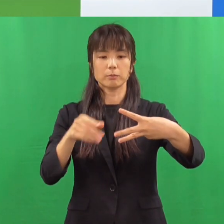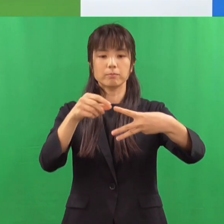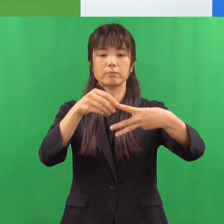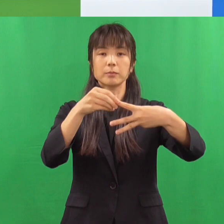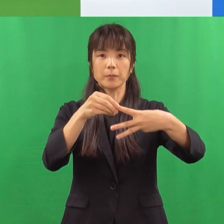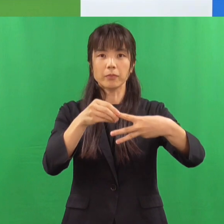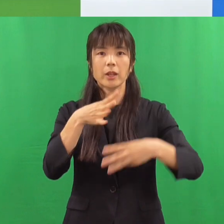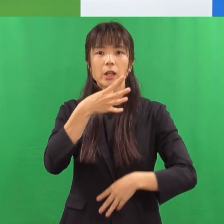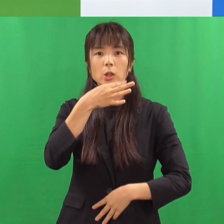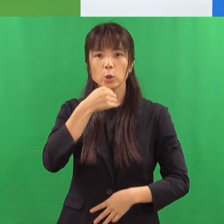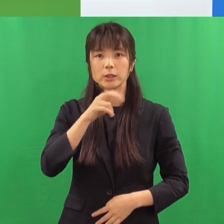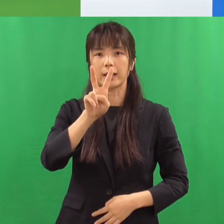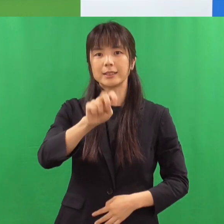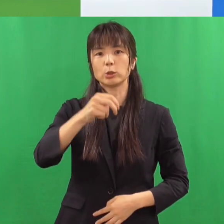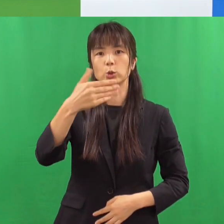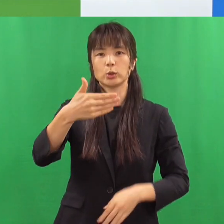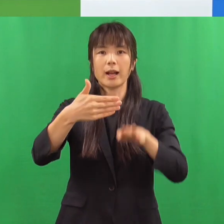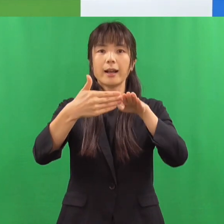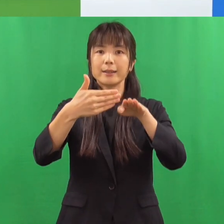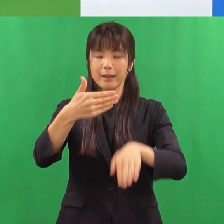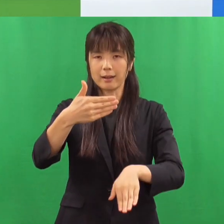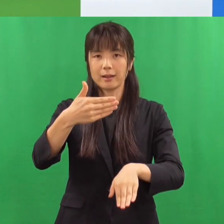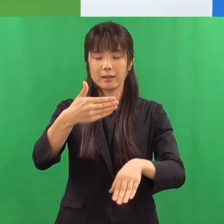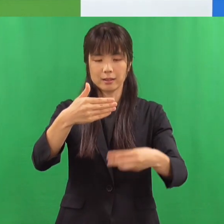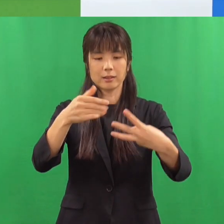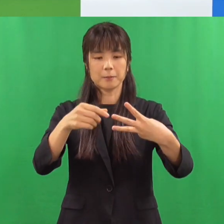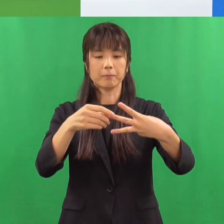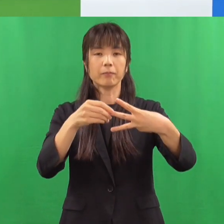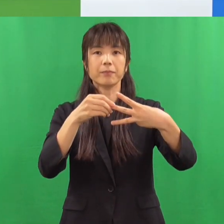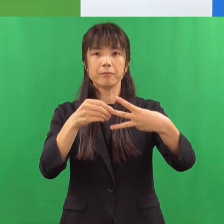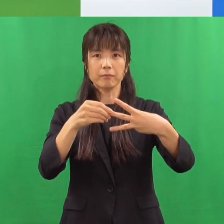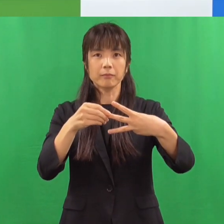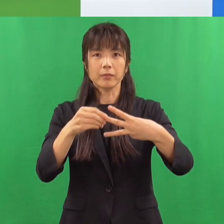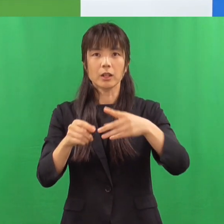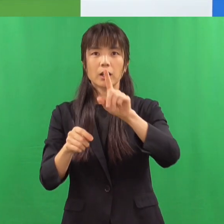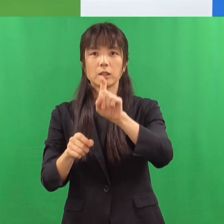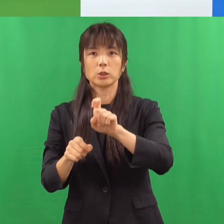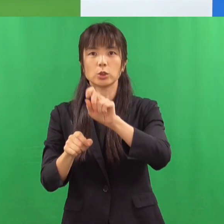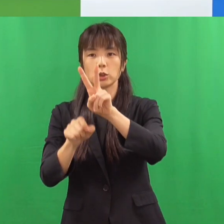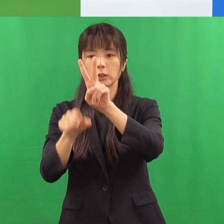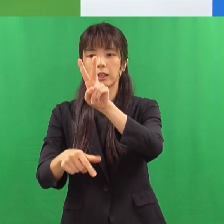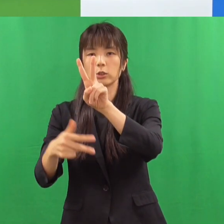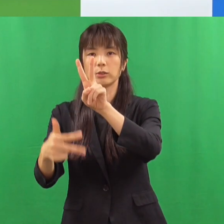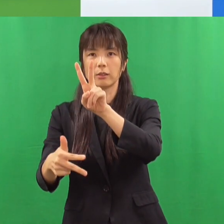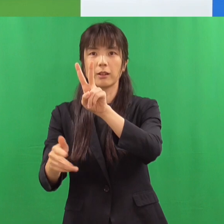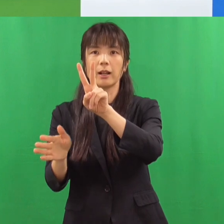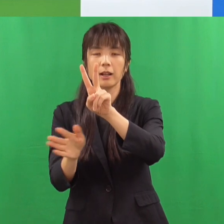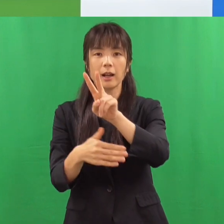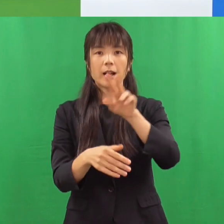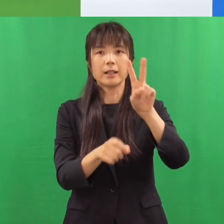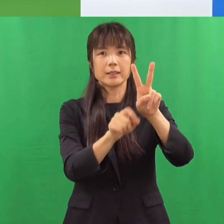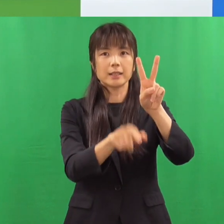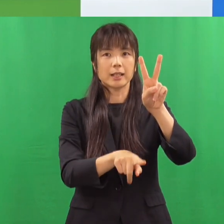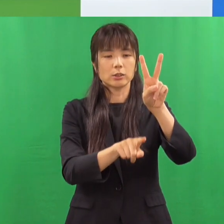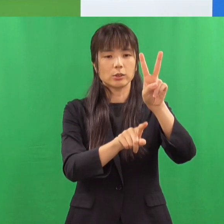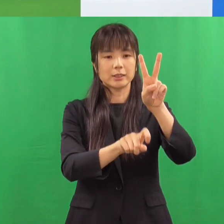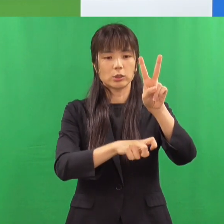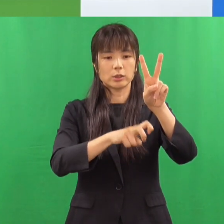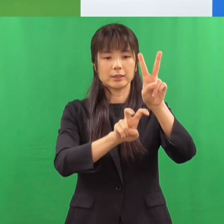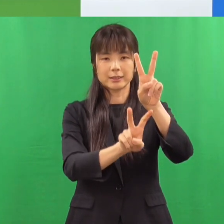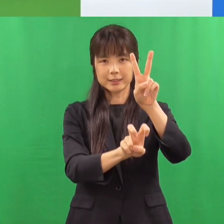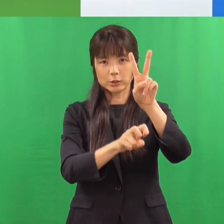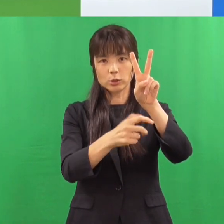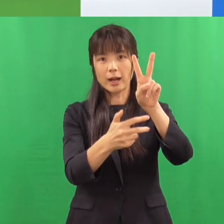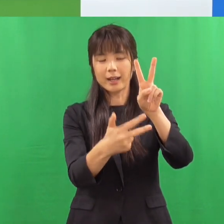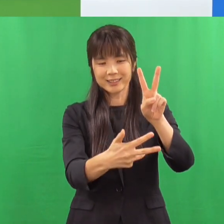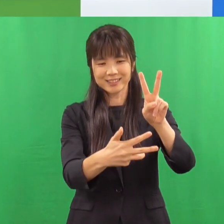月28日までに仙台空港発着の香港線を利用し、航空機等の料金負担額が5万円以上とな